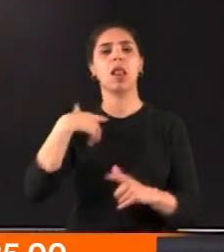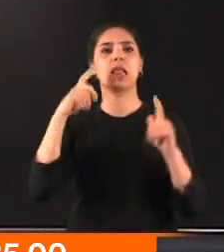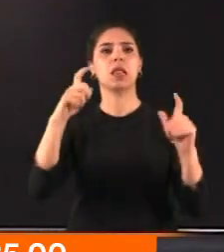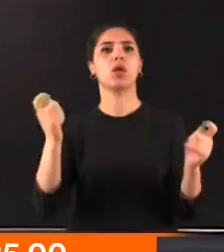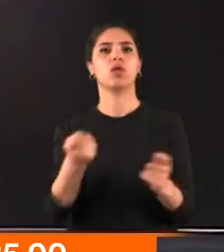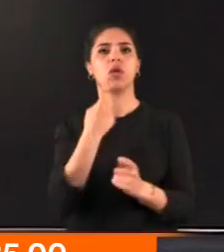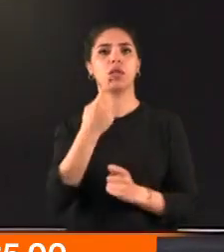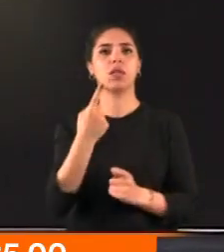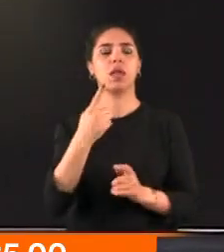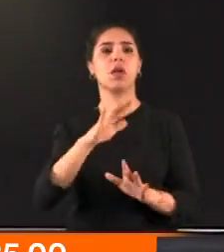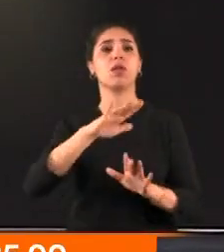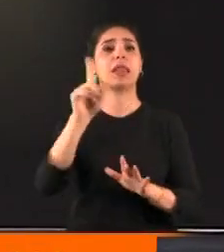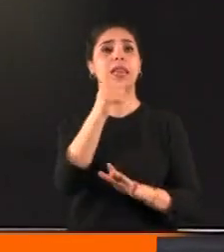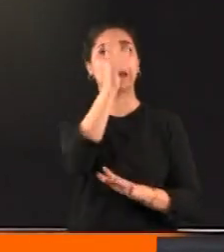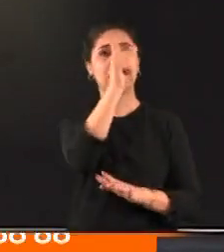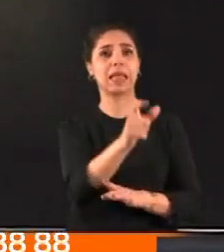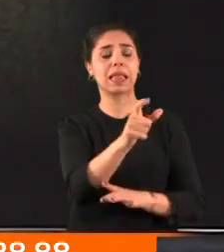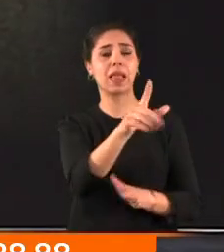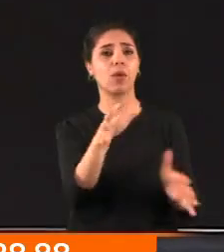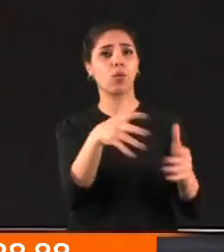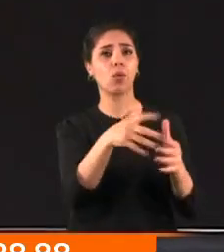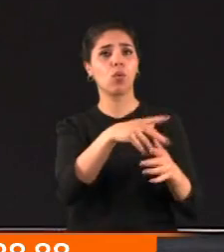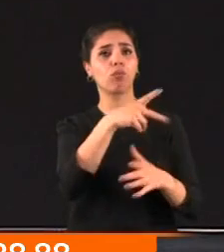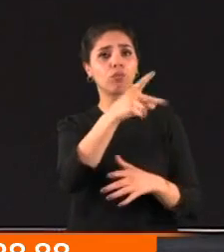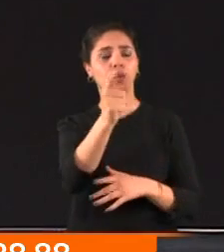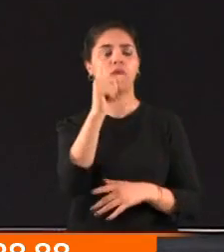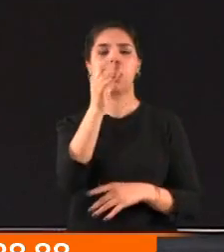etti. Kaçan çete liderine dair henüz bir iz yok.